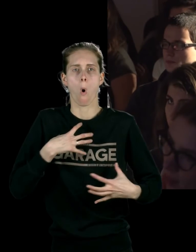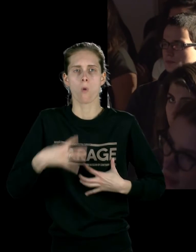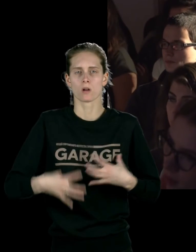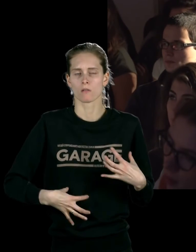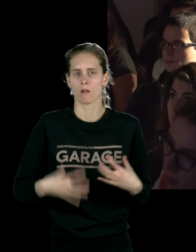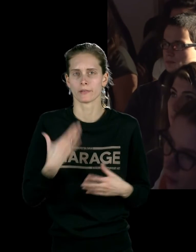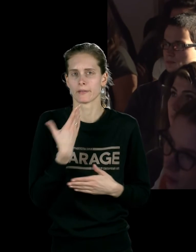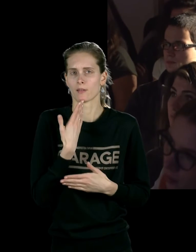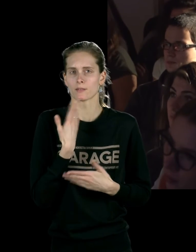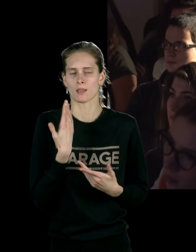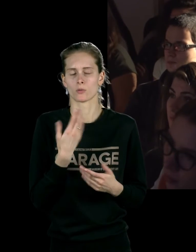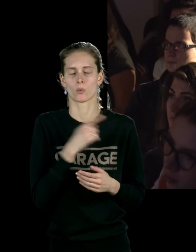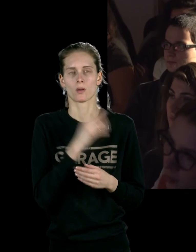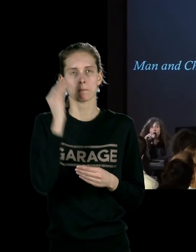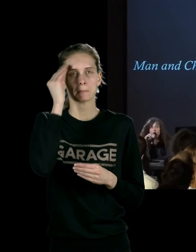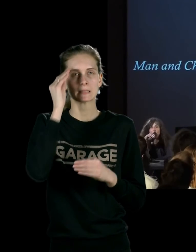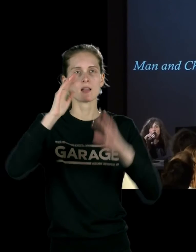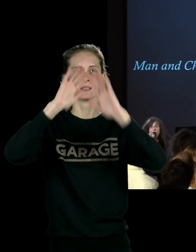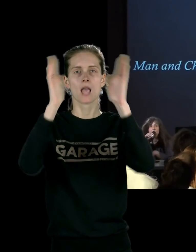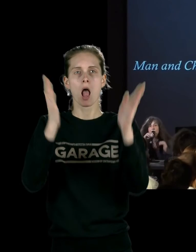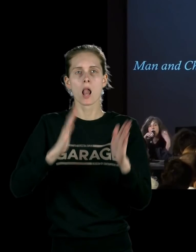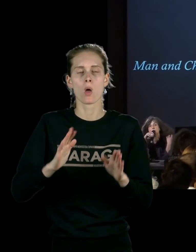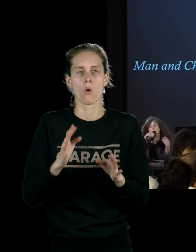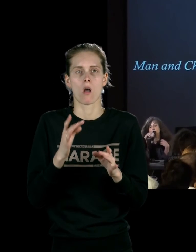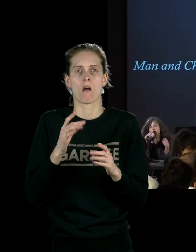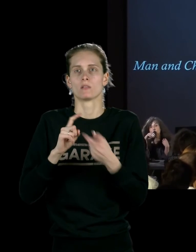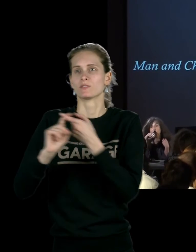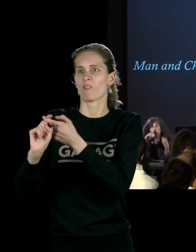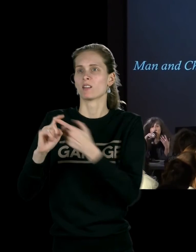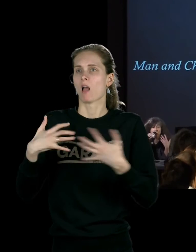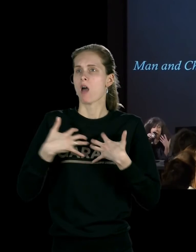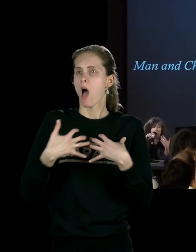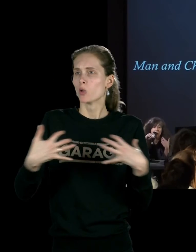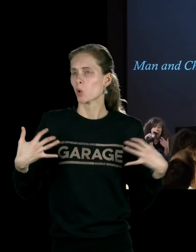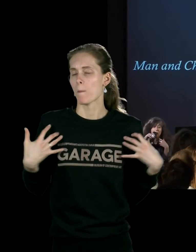к некому объективной реальности физической нашего тела, это тело, которое является